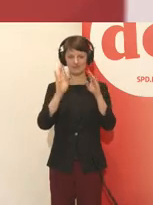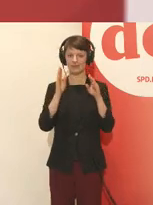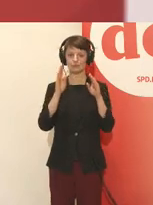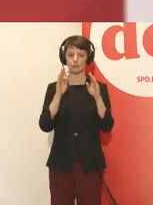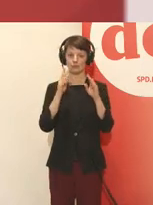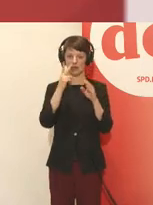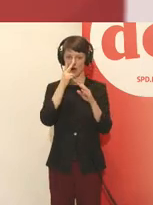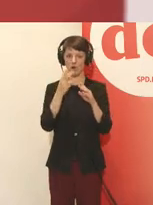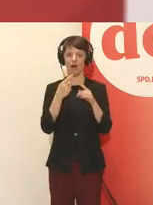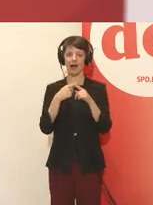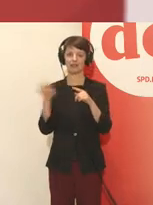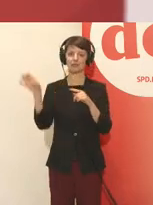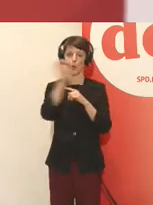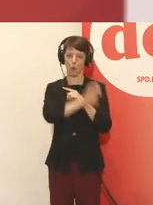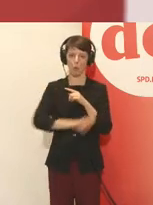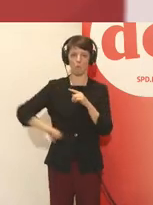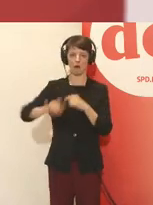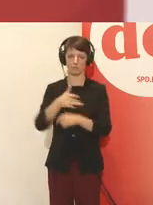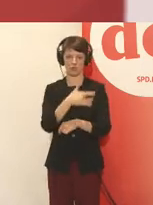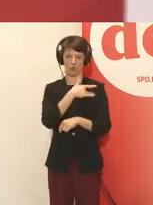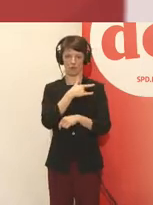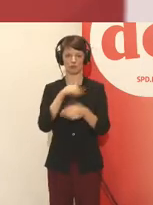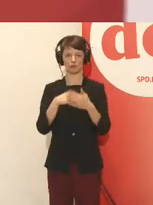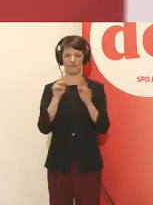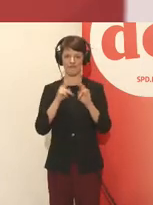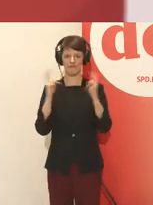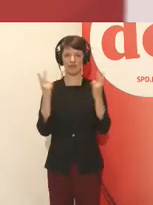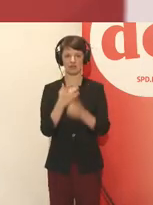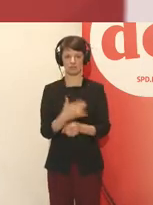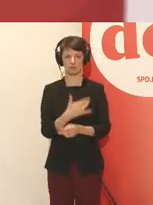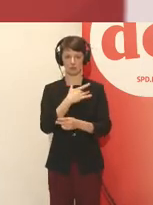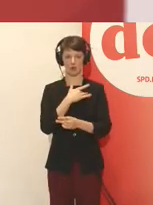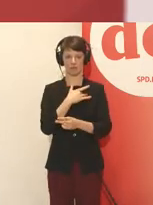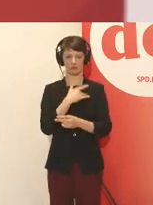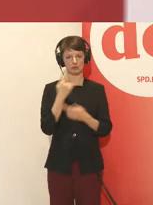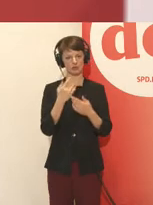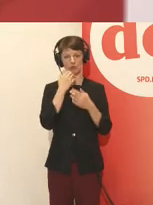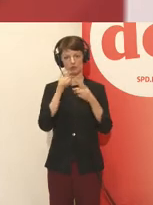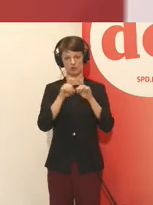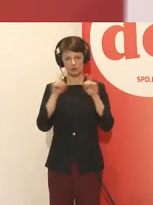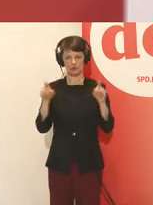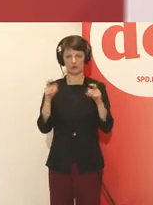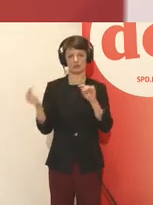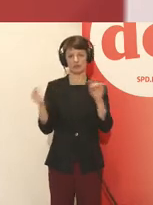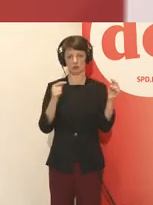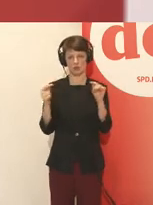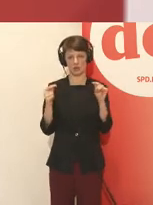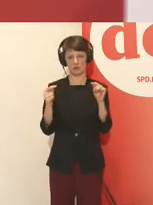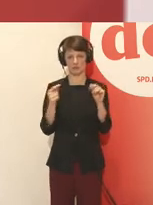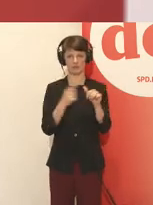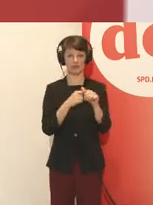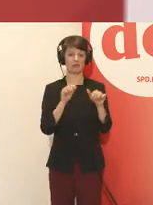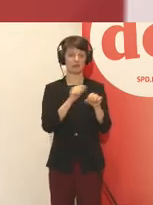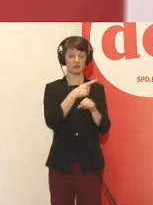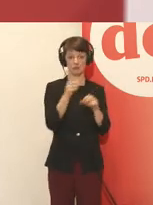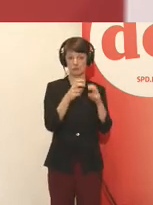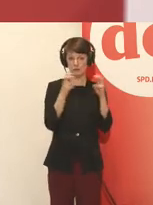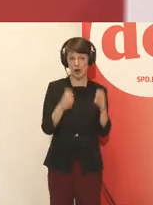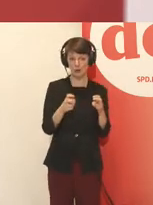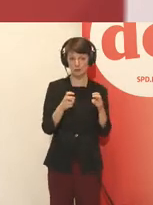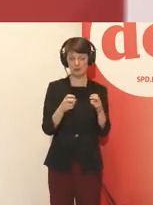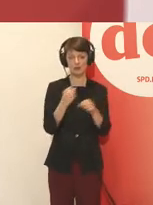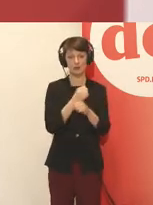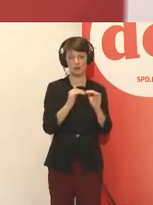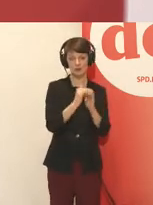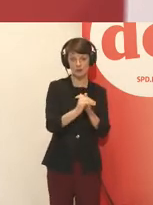sondern es betrifft ganz europa als betrifft die welt das alles werden wir ansprechen und wie gesagt entweder auf dem sofa oder am küchentisch